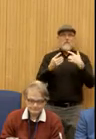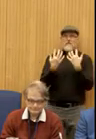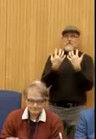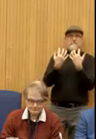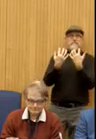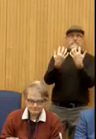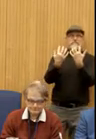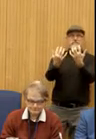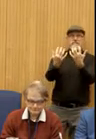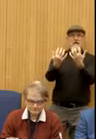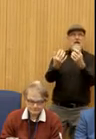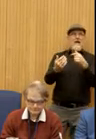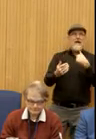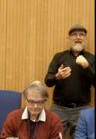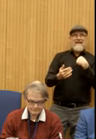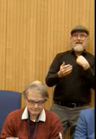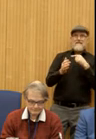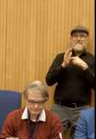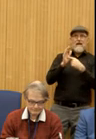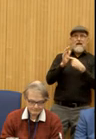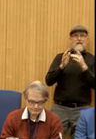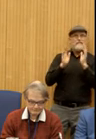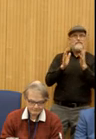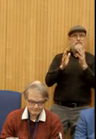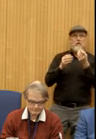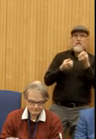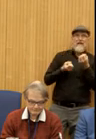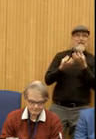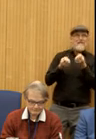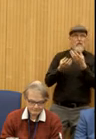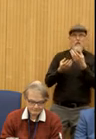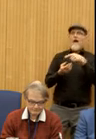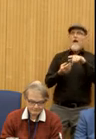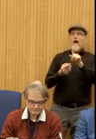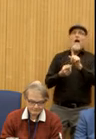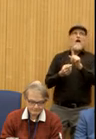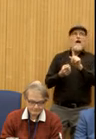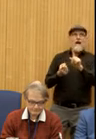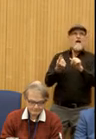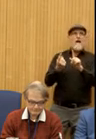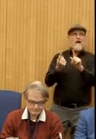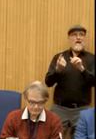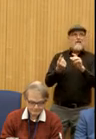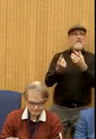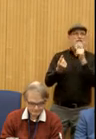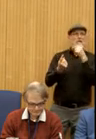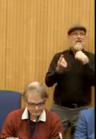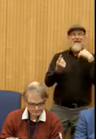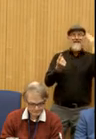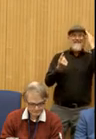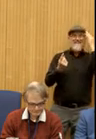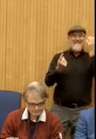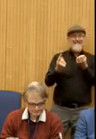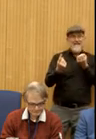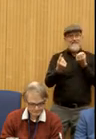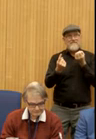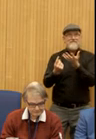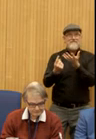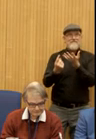Wissen ist also ein zweischneidiges Schwert, vor allem für Menschen mit Behinderung. Das werde ich im Weiteren erläutern.